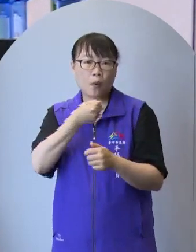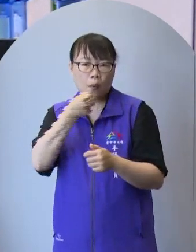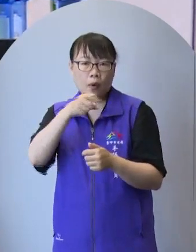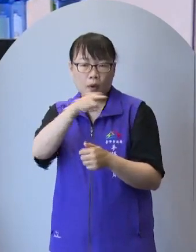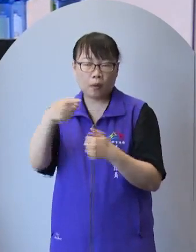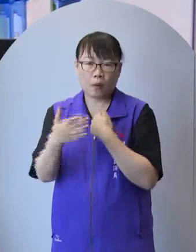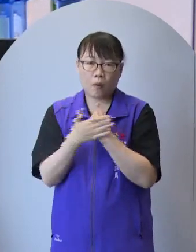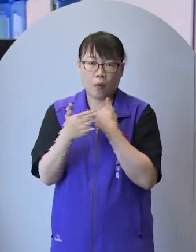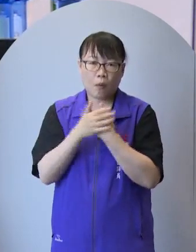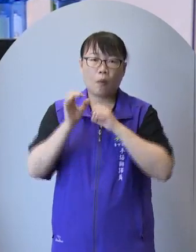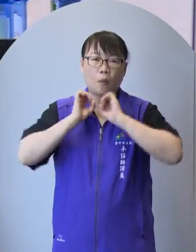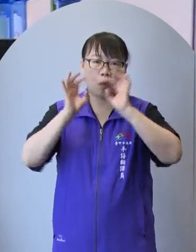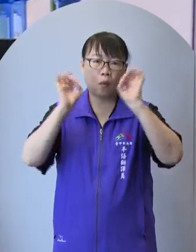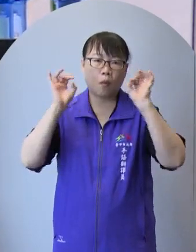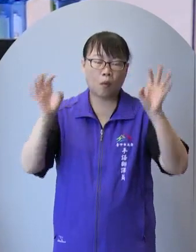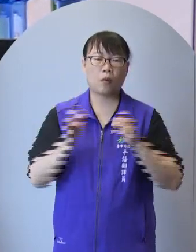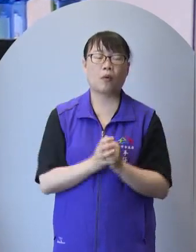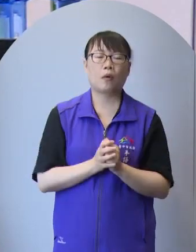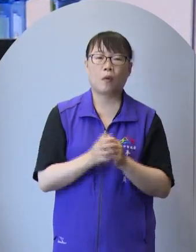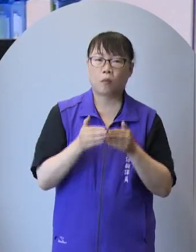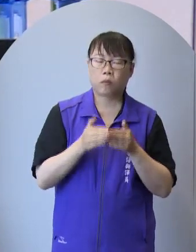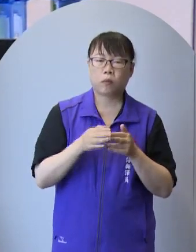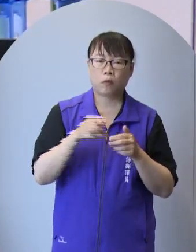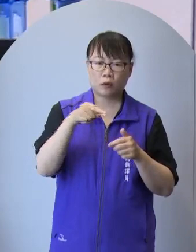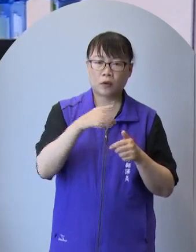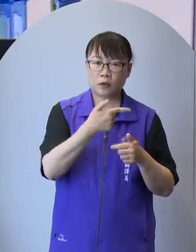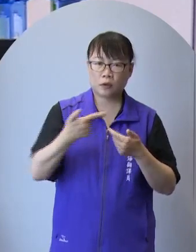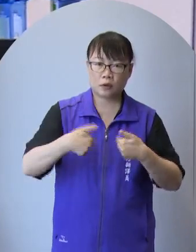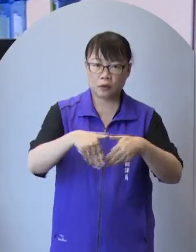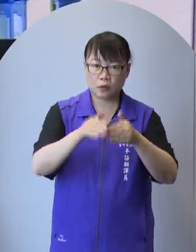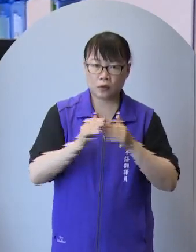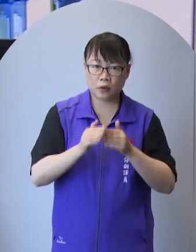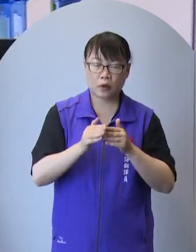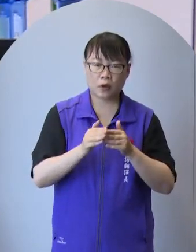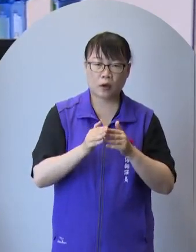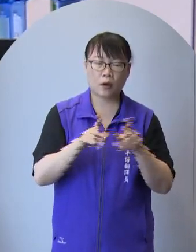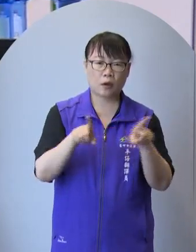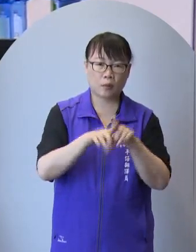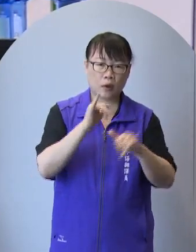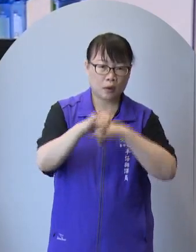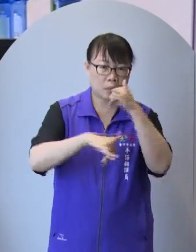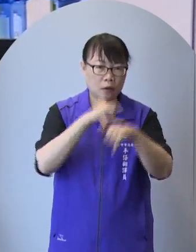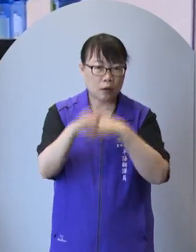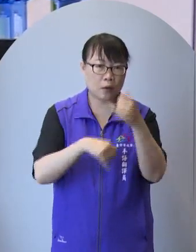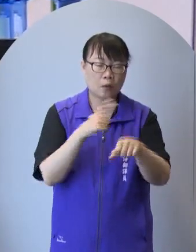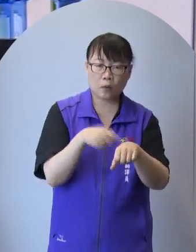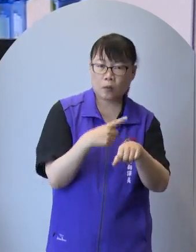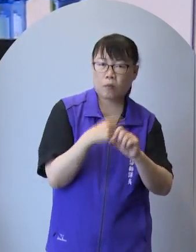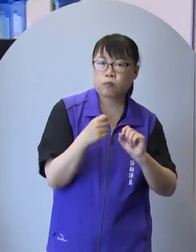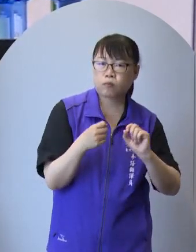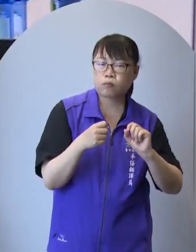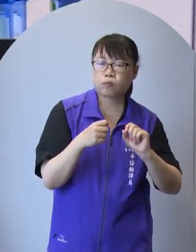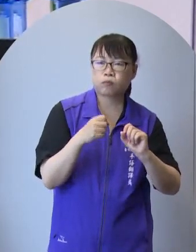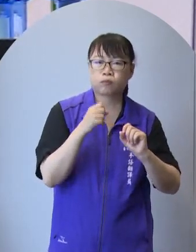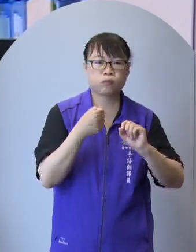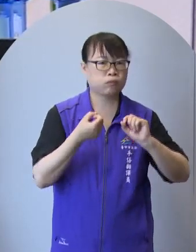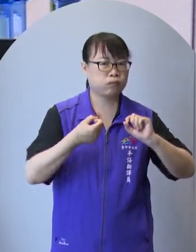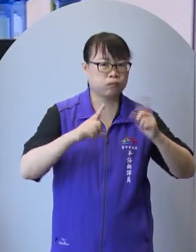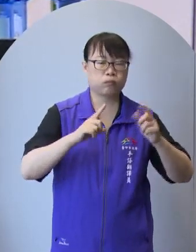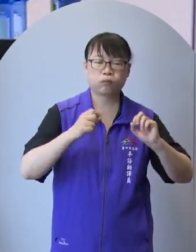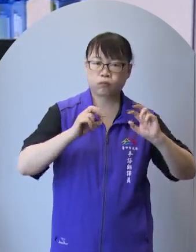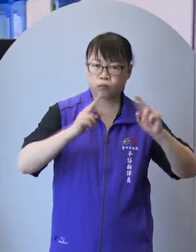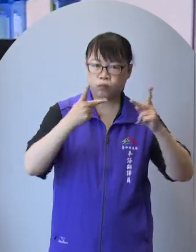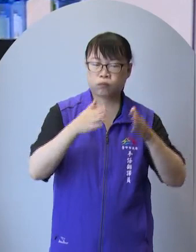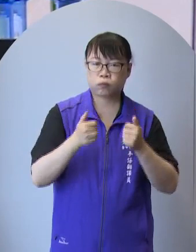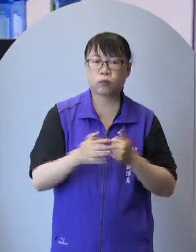多报道哈，因为这是重大的民生消费习惯的改变哈。那过去大家拿一次性塑胶杯很习惯很